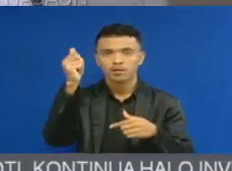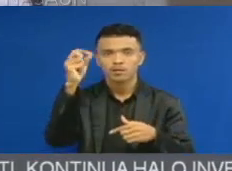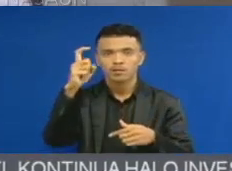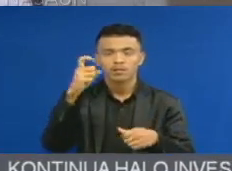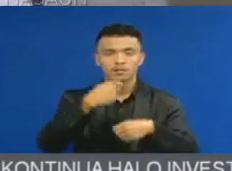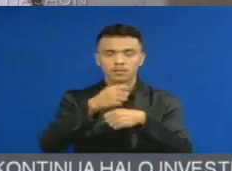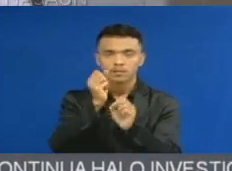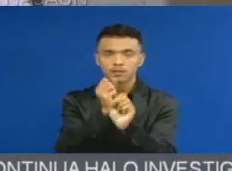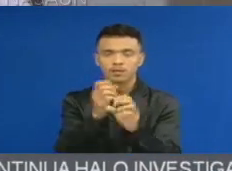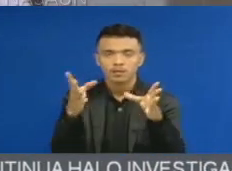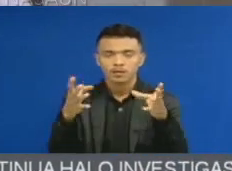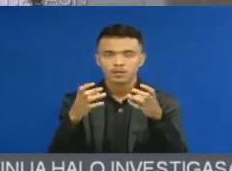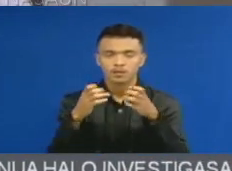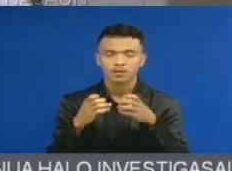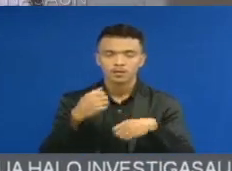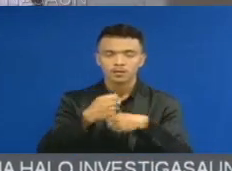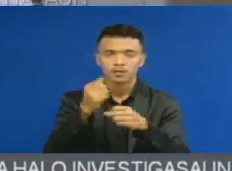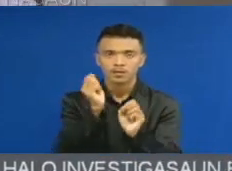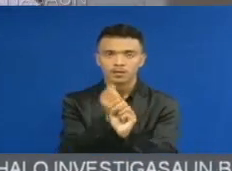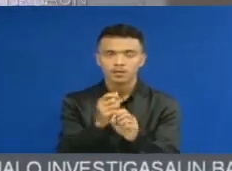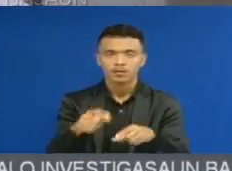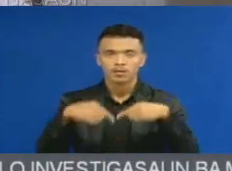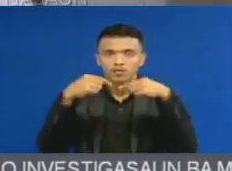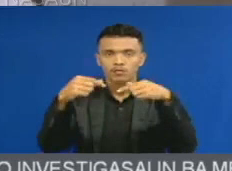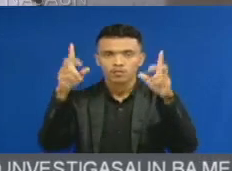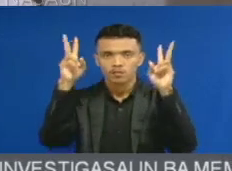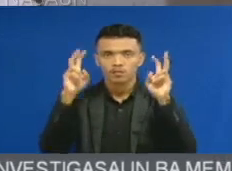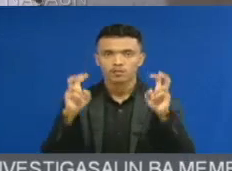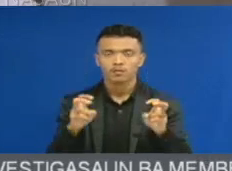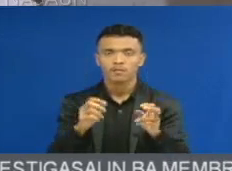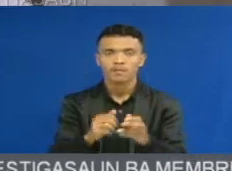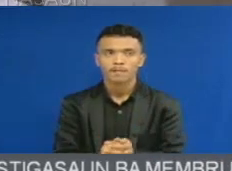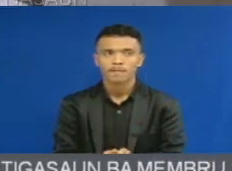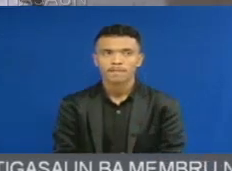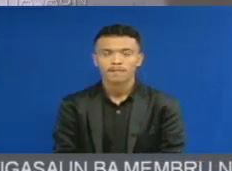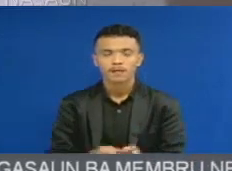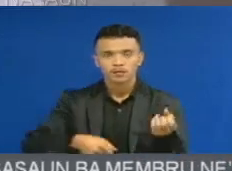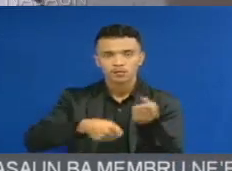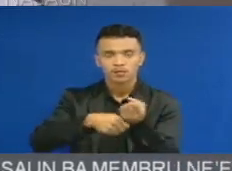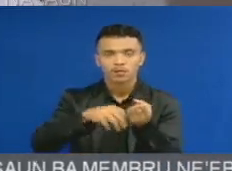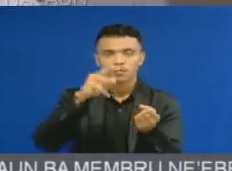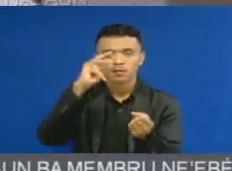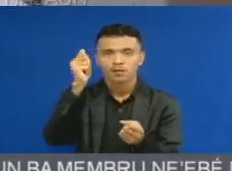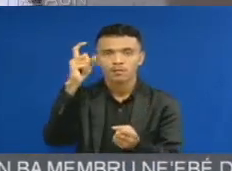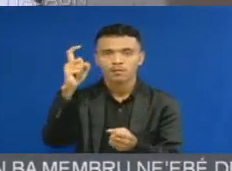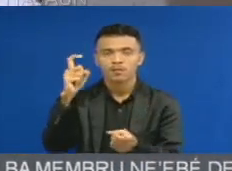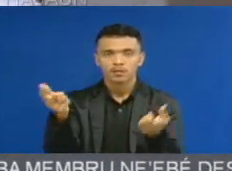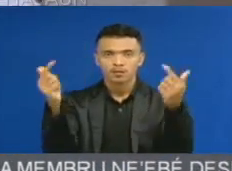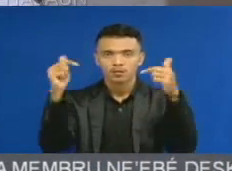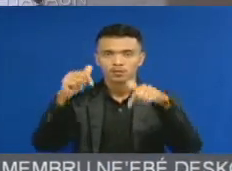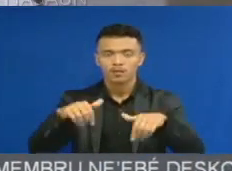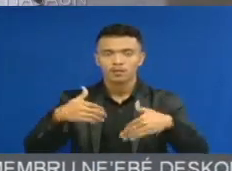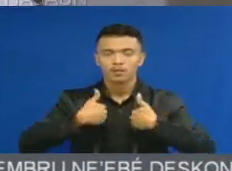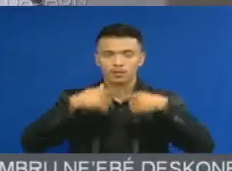Max akarak be halo foni titlu ne. Inspira tebes Max a tu filha fale maia maia a